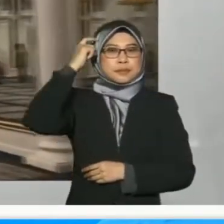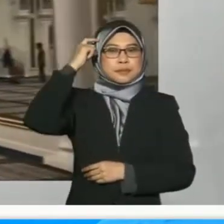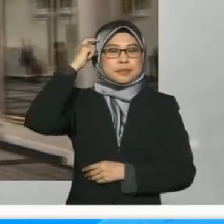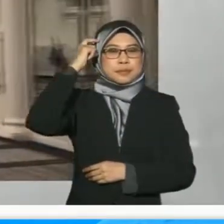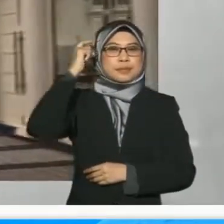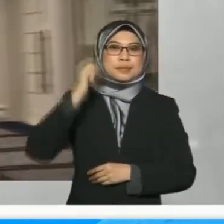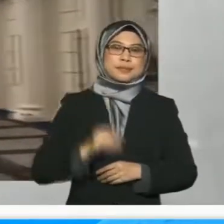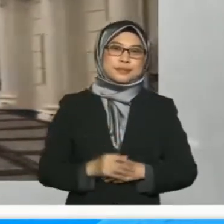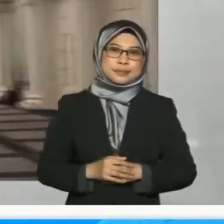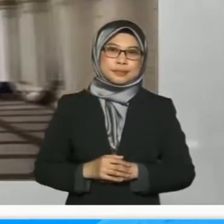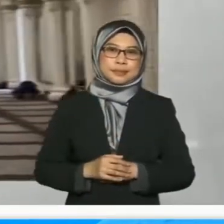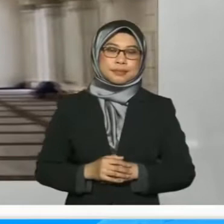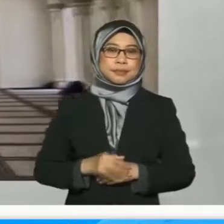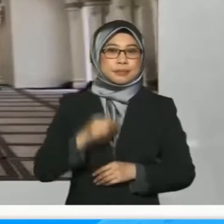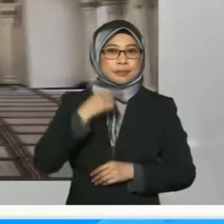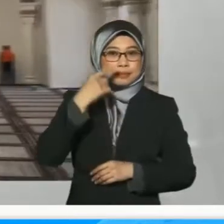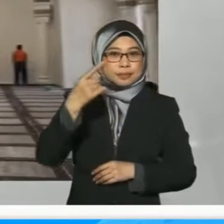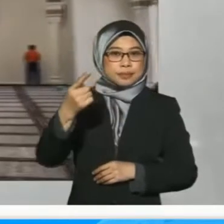tertentu